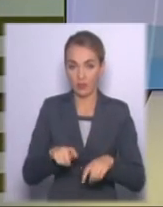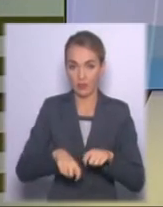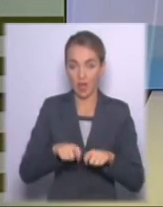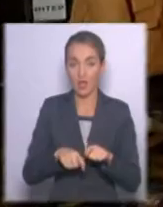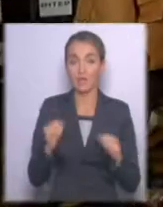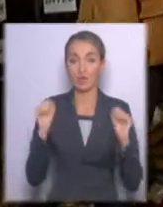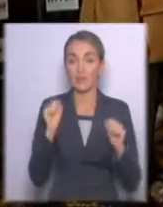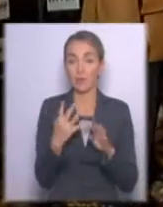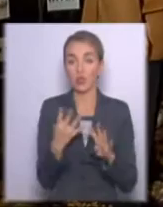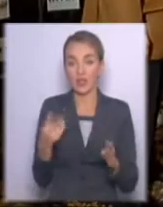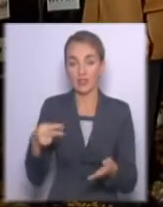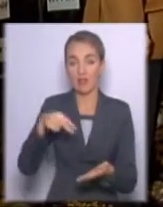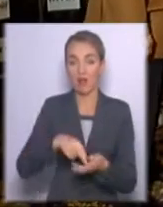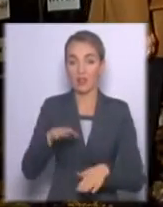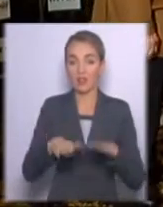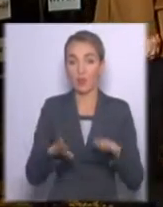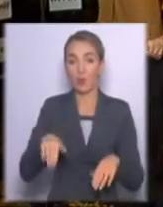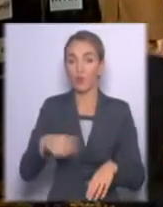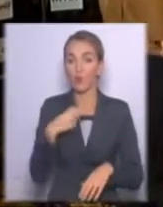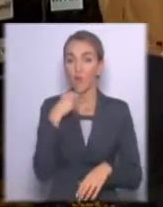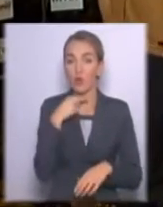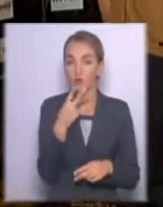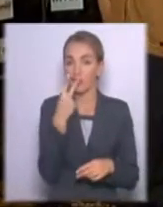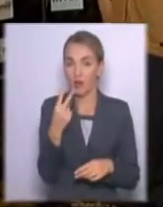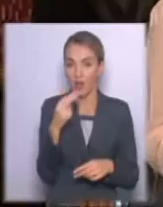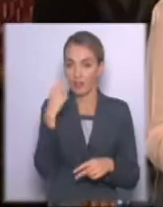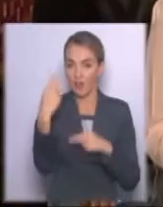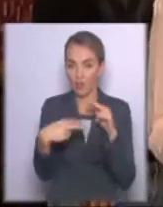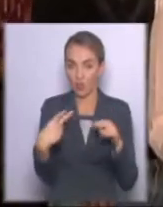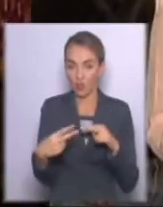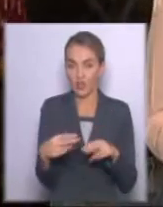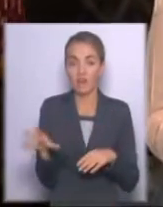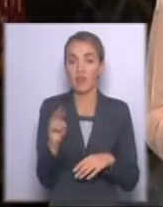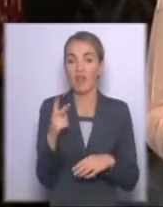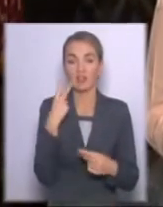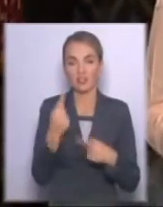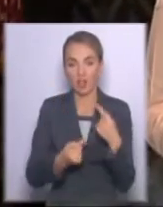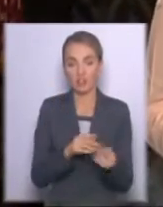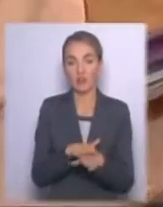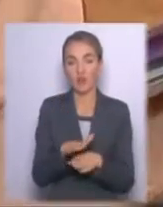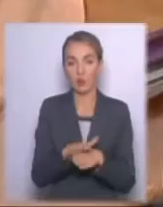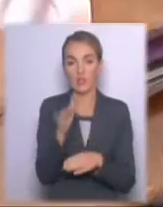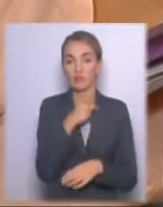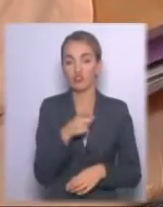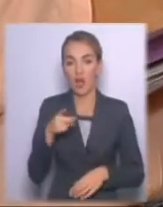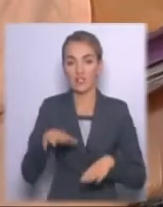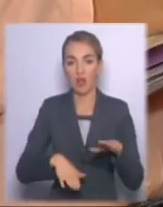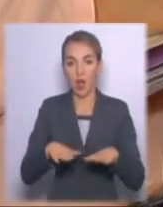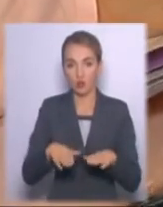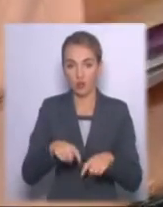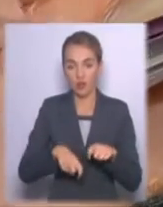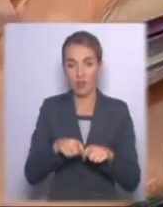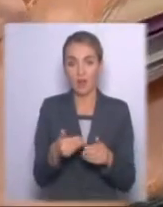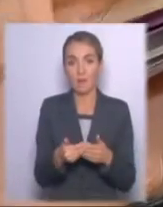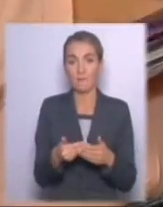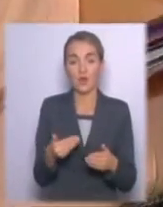по черзі ставали на ваги, а потім уважно вдивлялися одне одному в очі. Все, як завжди, відбувалося і під час зважування перед останньою